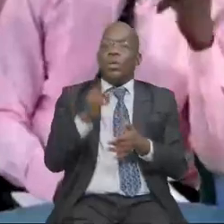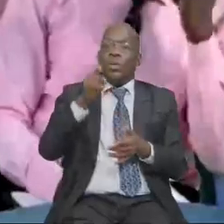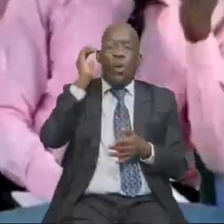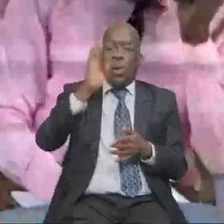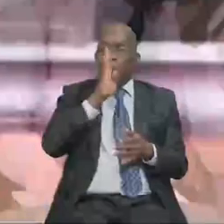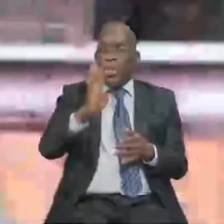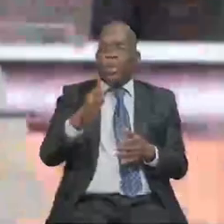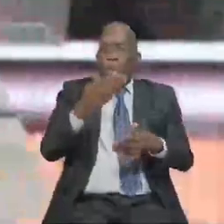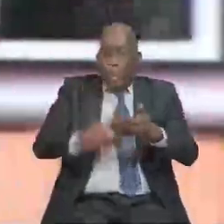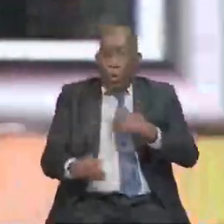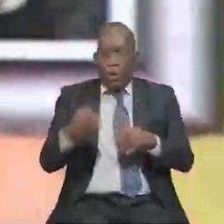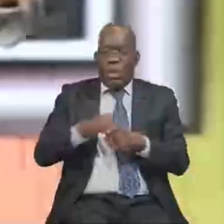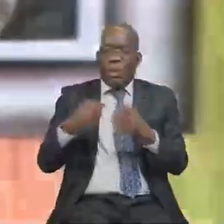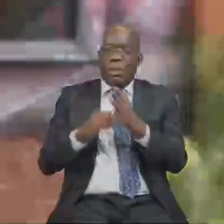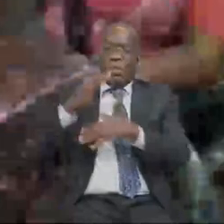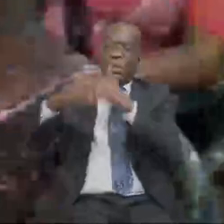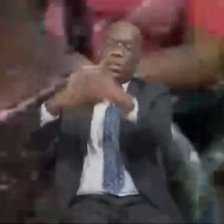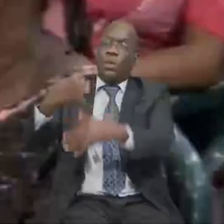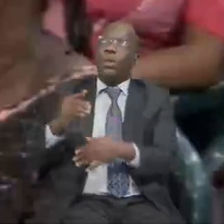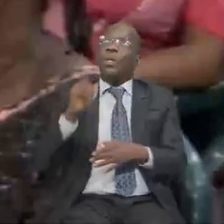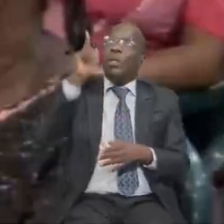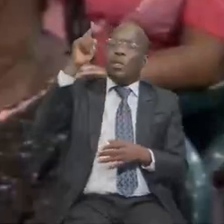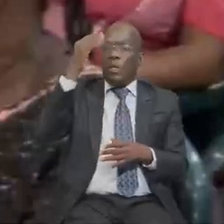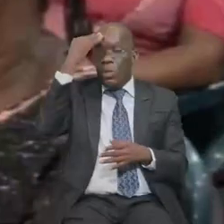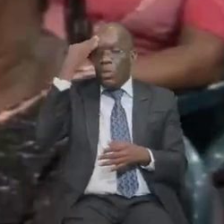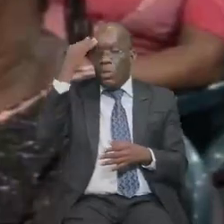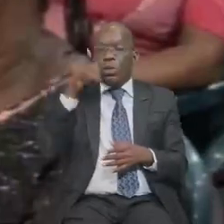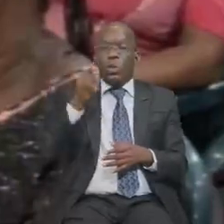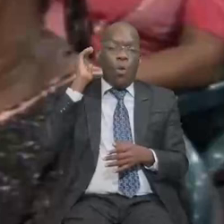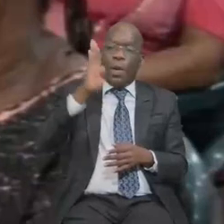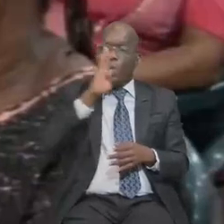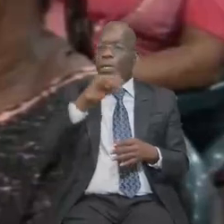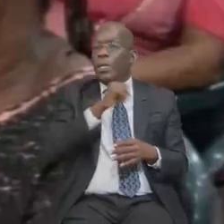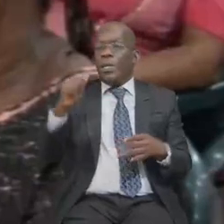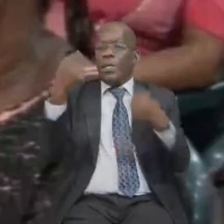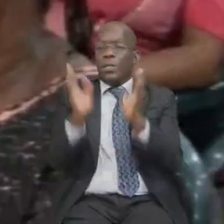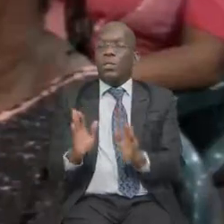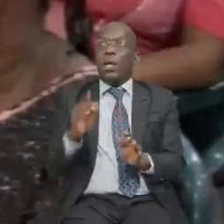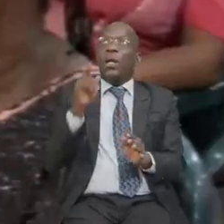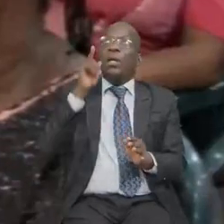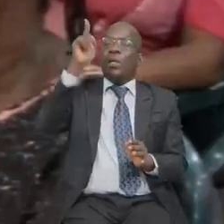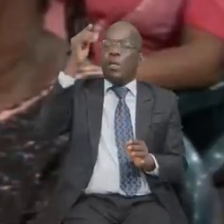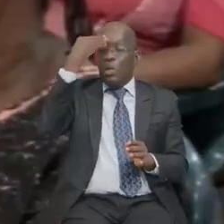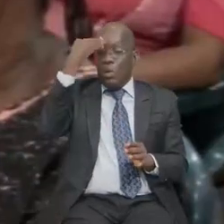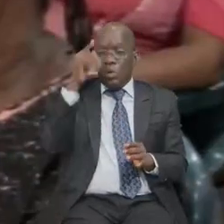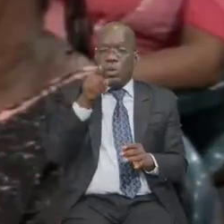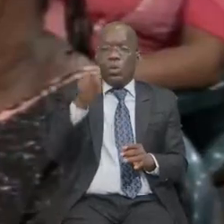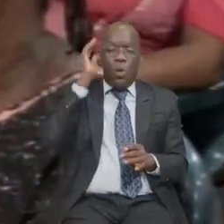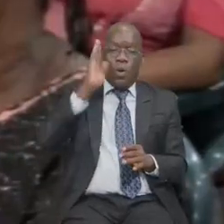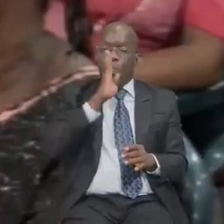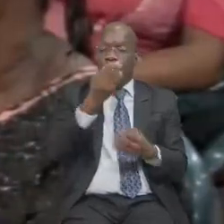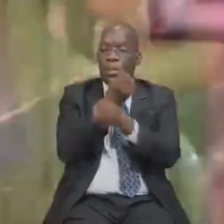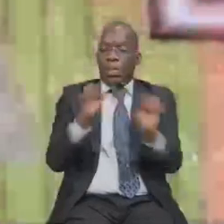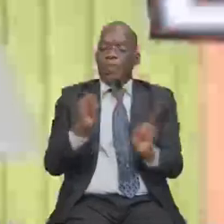génération. Il savait que tu seras un pécheur. Mais il savait que tu pouvais être sauvé. Et il voulait que tu sois sauvé.